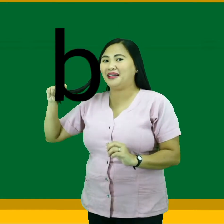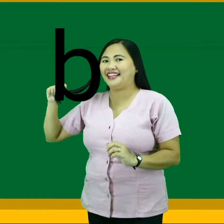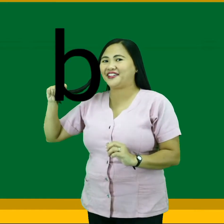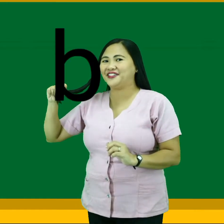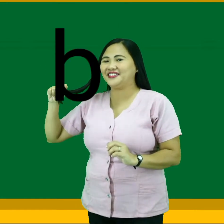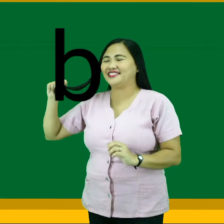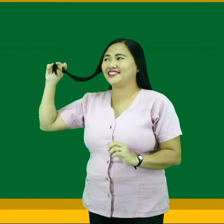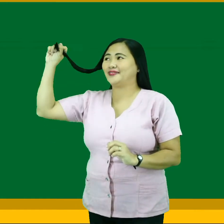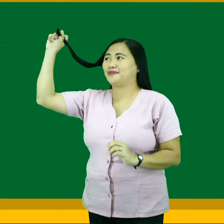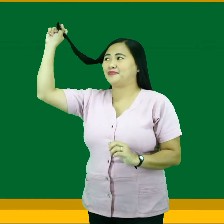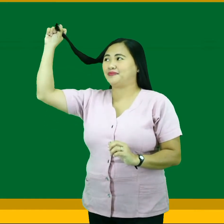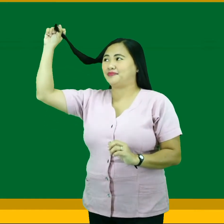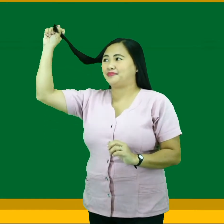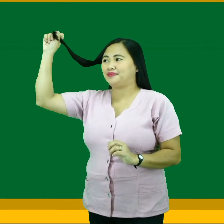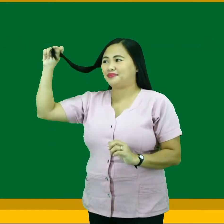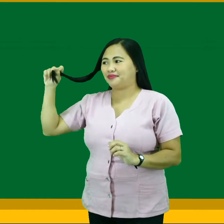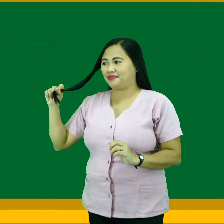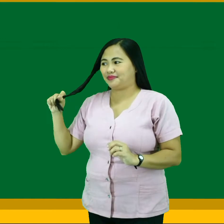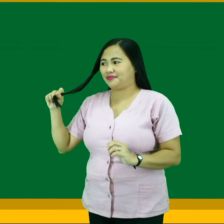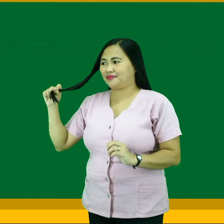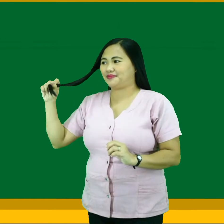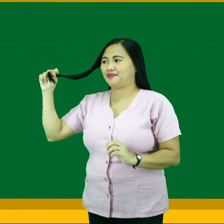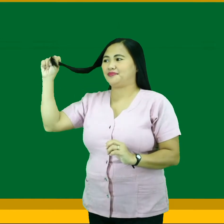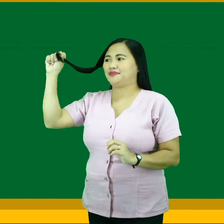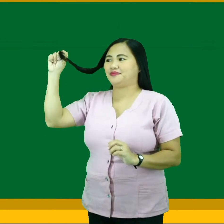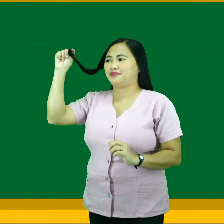Atong balikon.